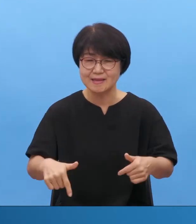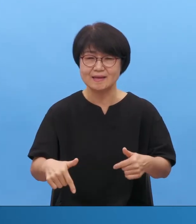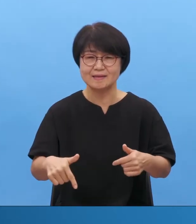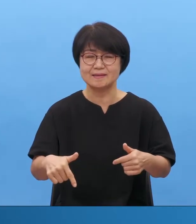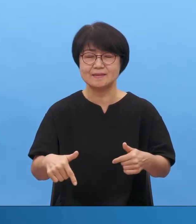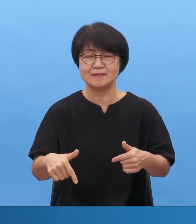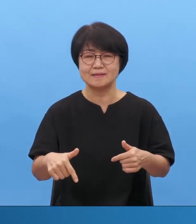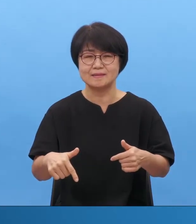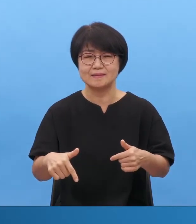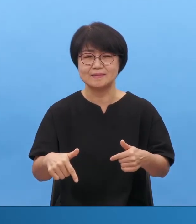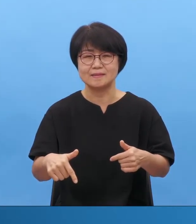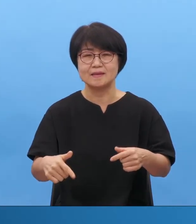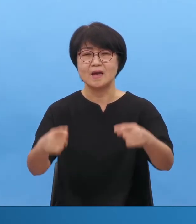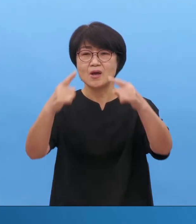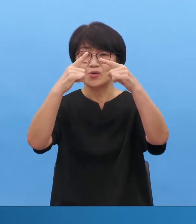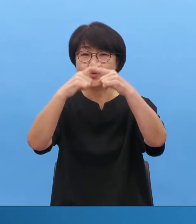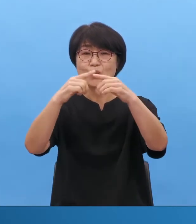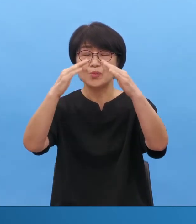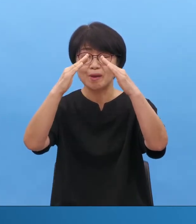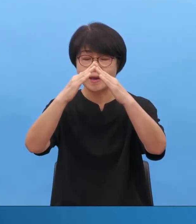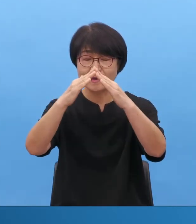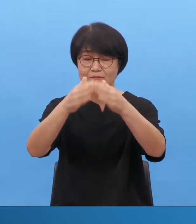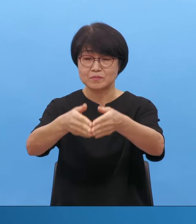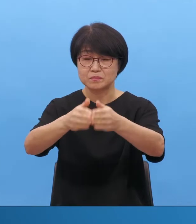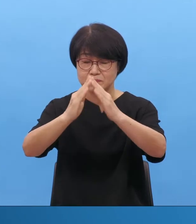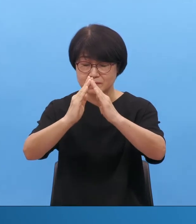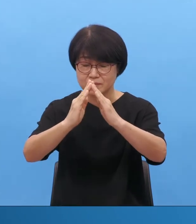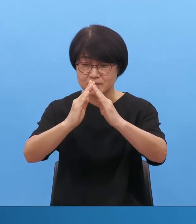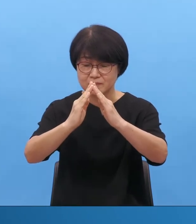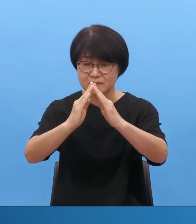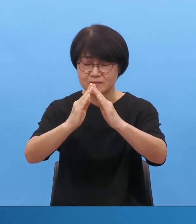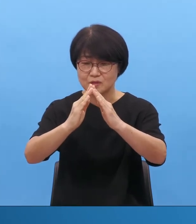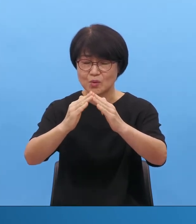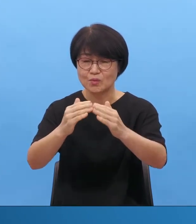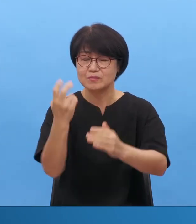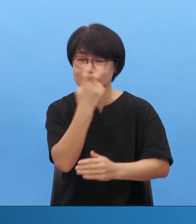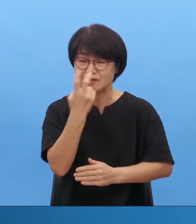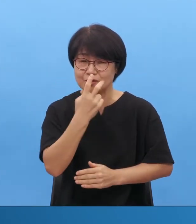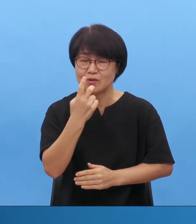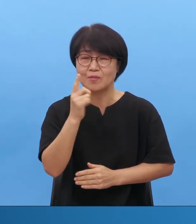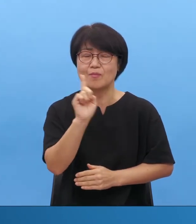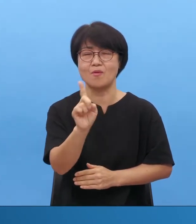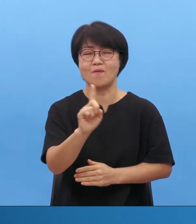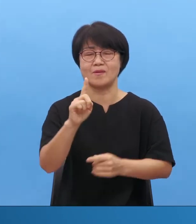of church must we construct? 여러분 기도해 보세요. Pray about this.